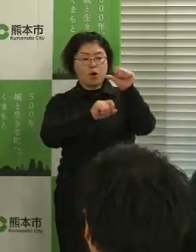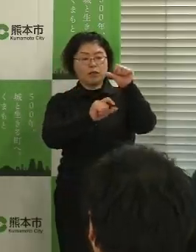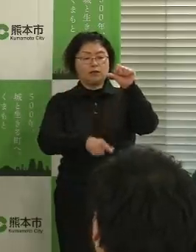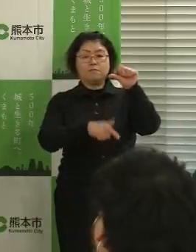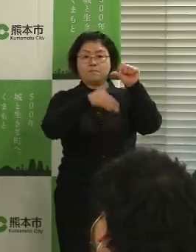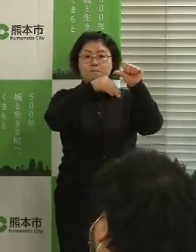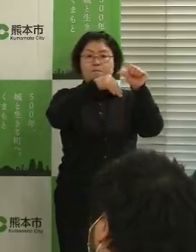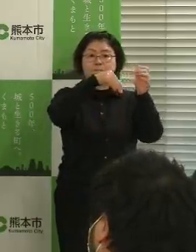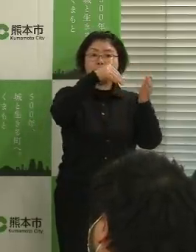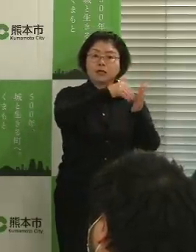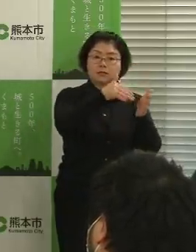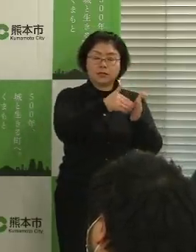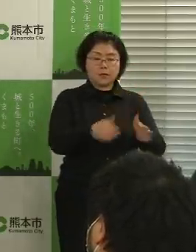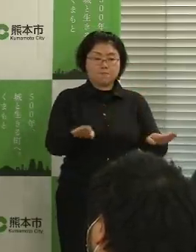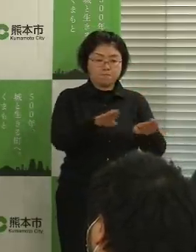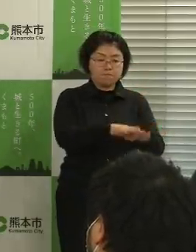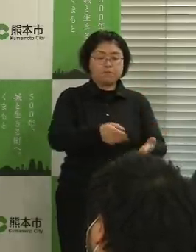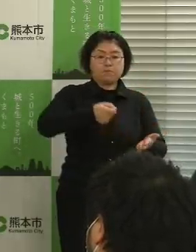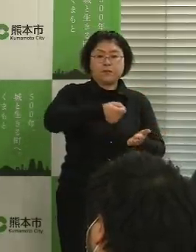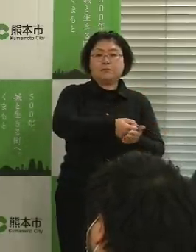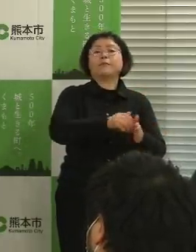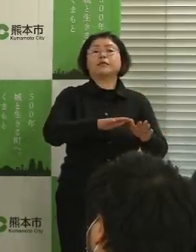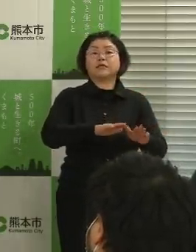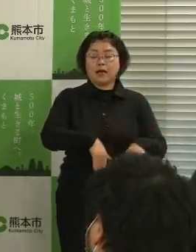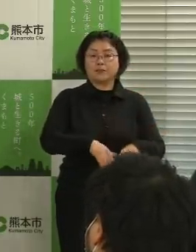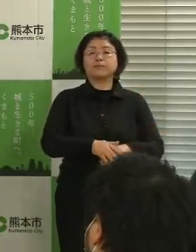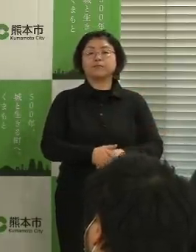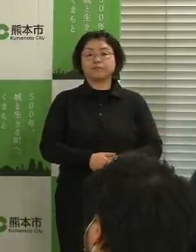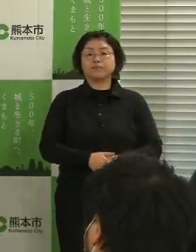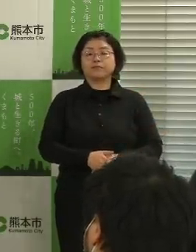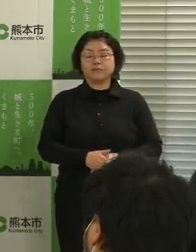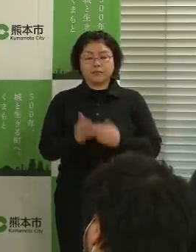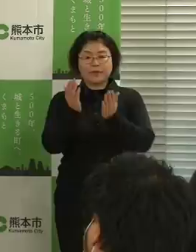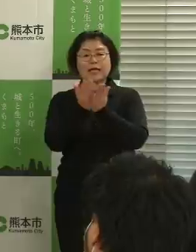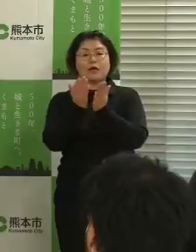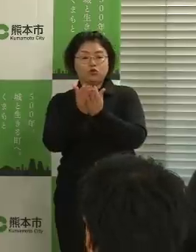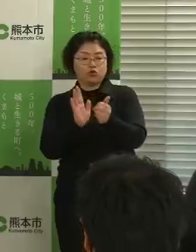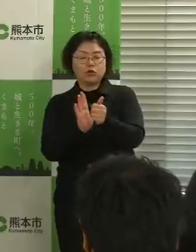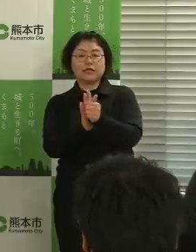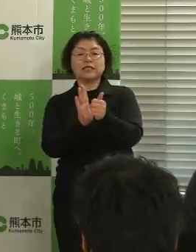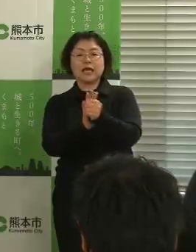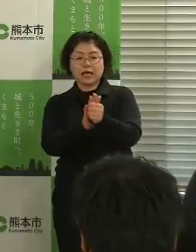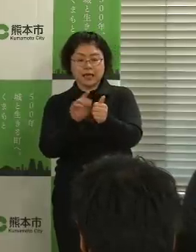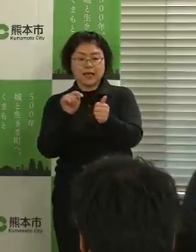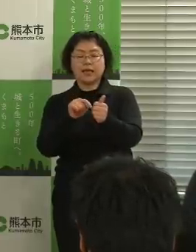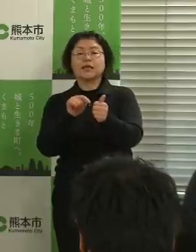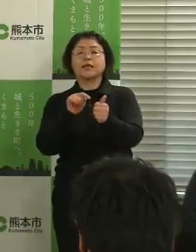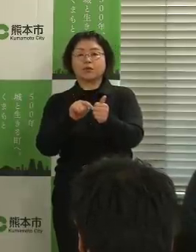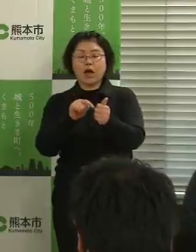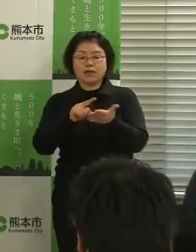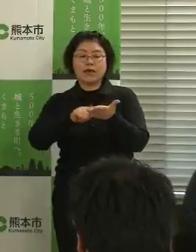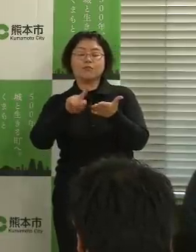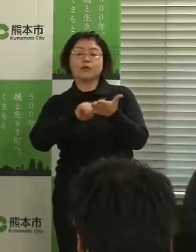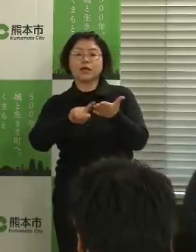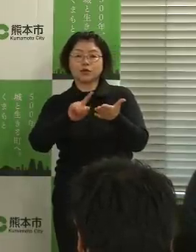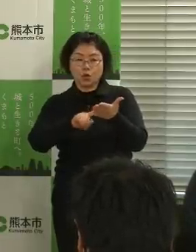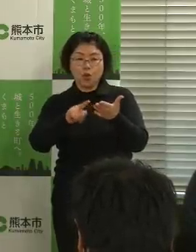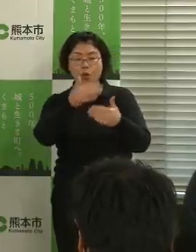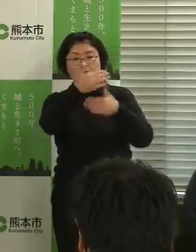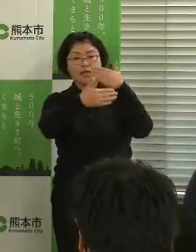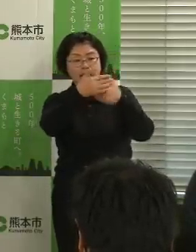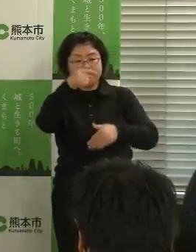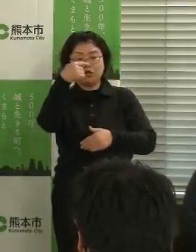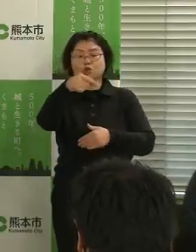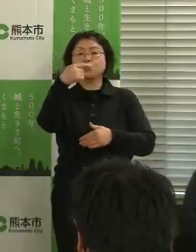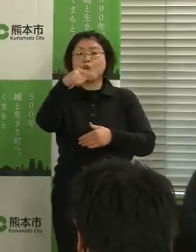でございます。 関連してなんですけど、その学習支援の面の、 あのタブレットとかテレビ授業とかあ